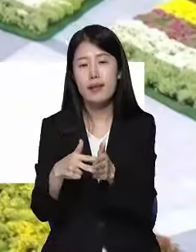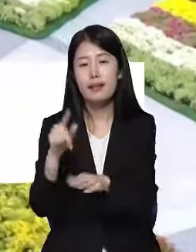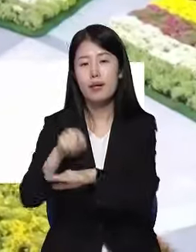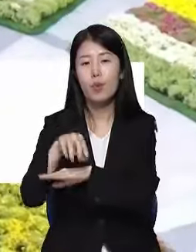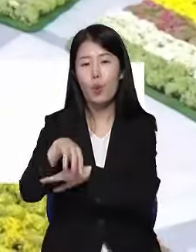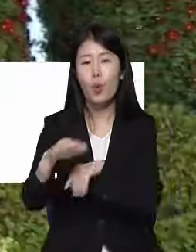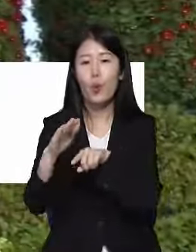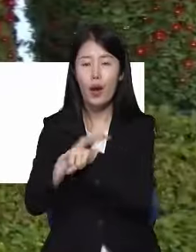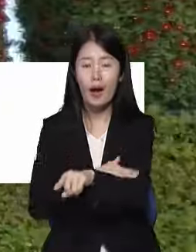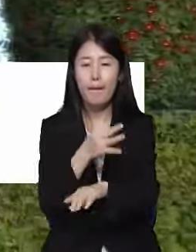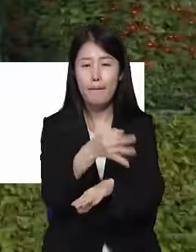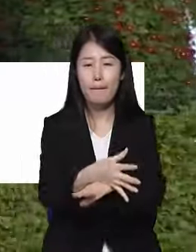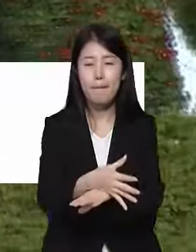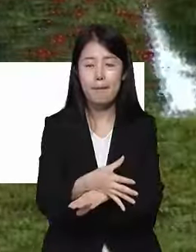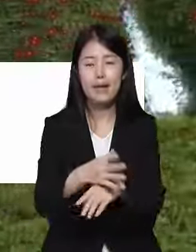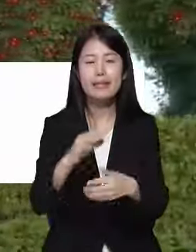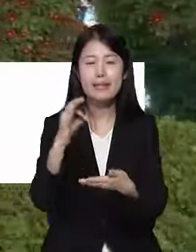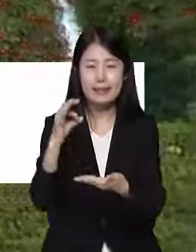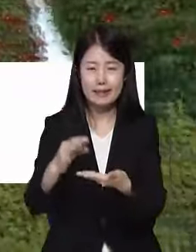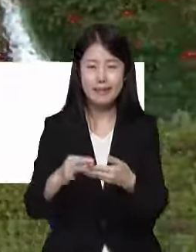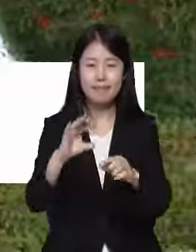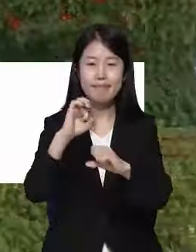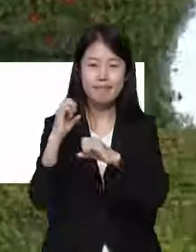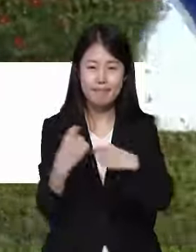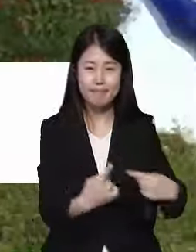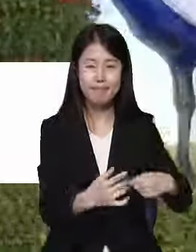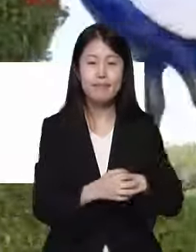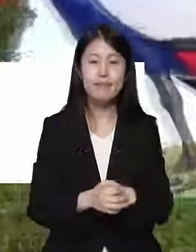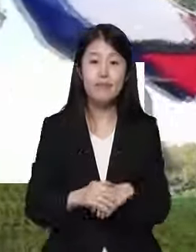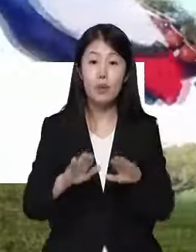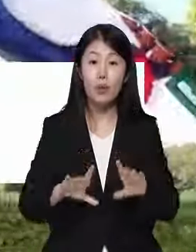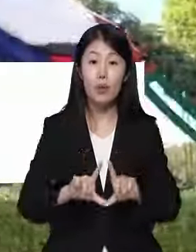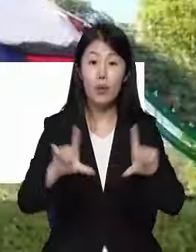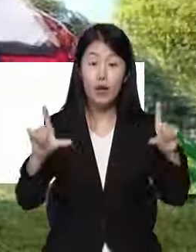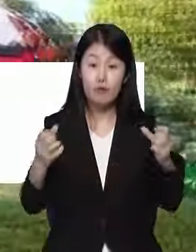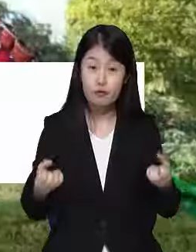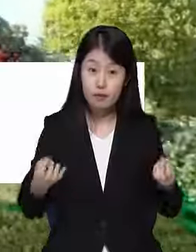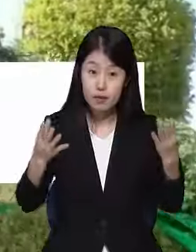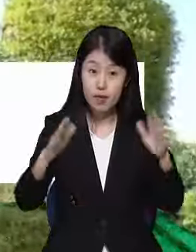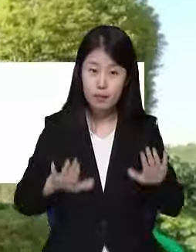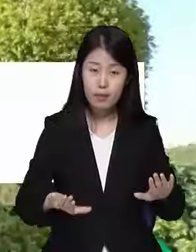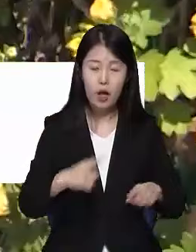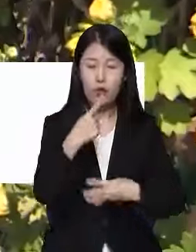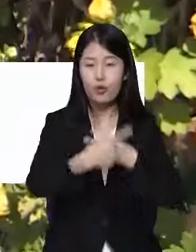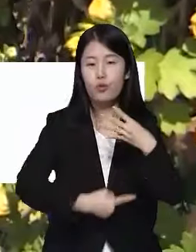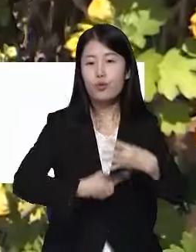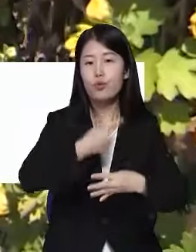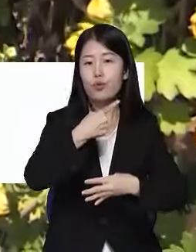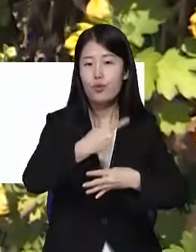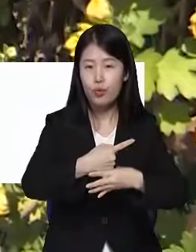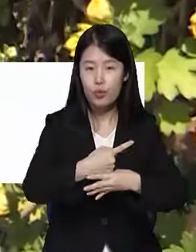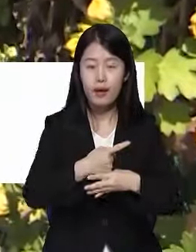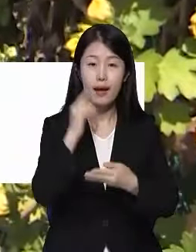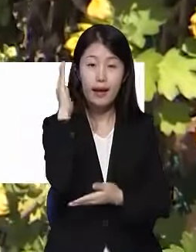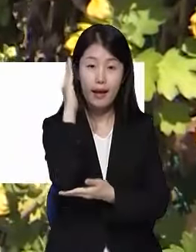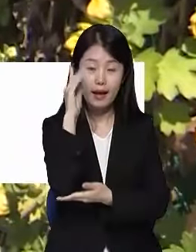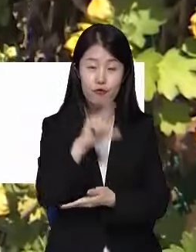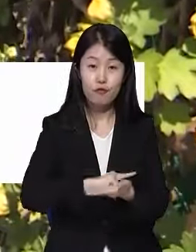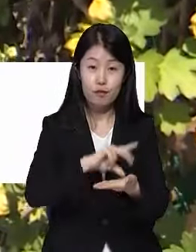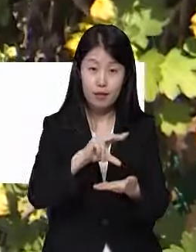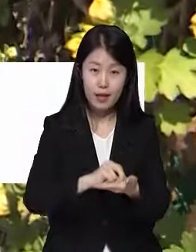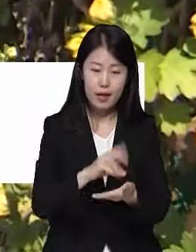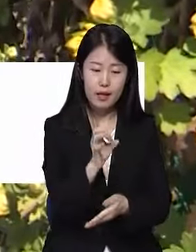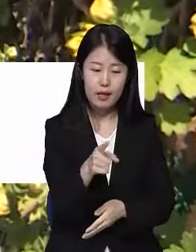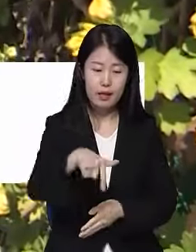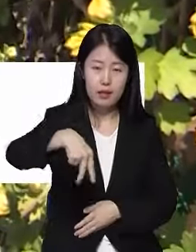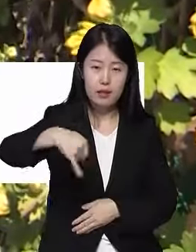가격으로 구매할 수 있습니다. 올해 대한민국 국향대전은 한편 국화의 겨울 이야기라는 주제로 엑스포 공원에서